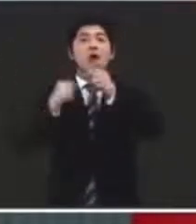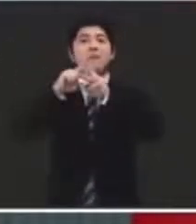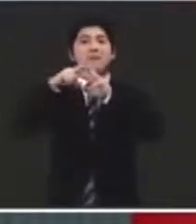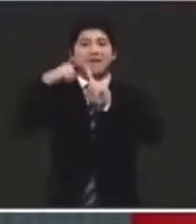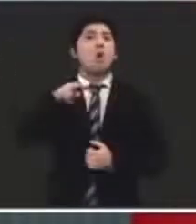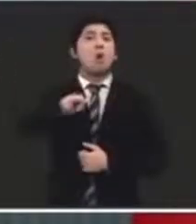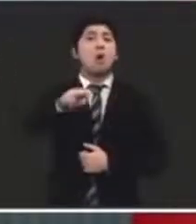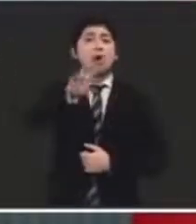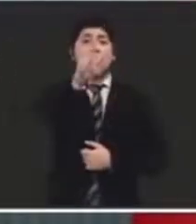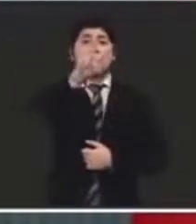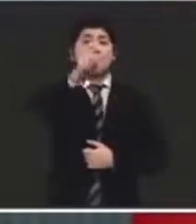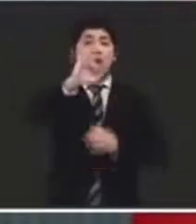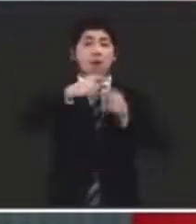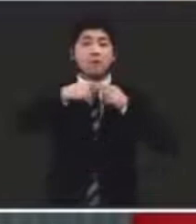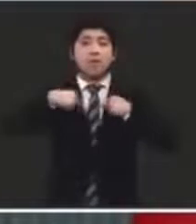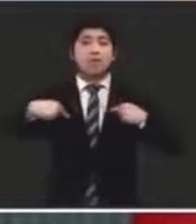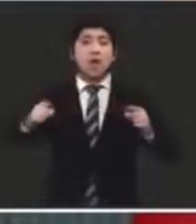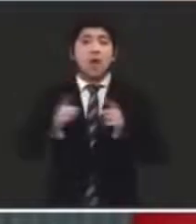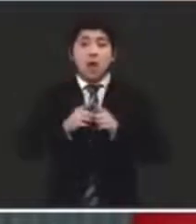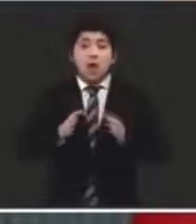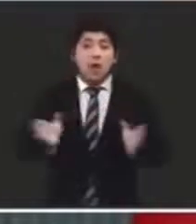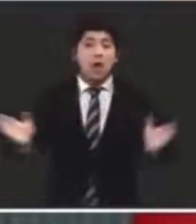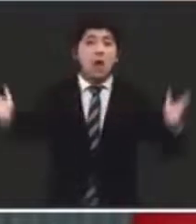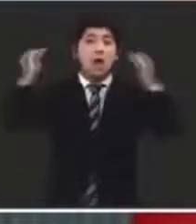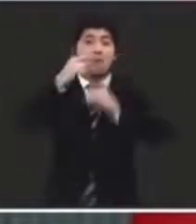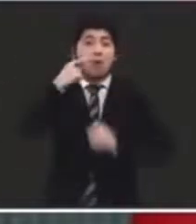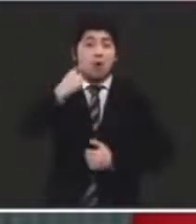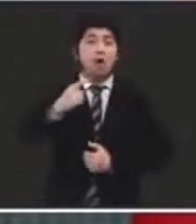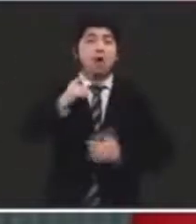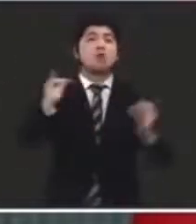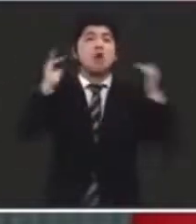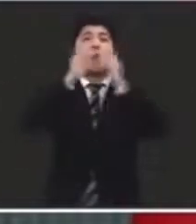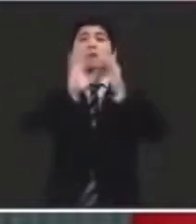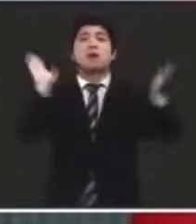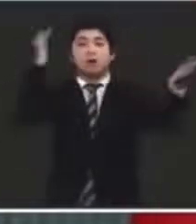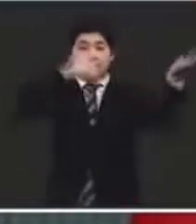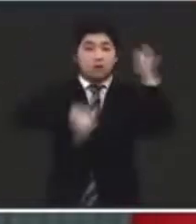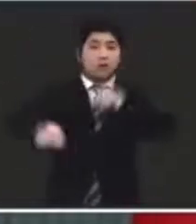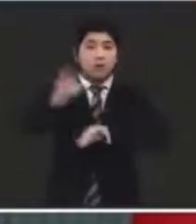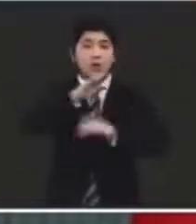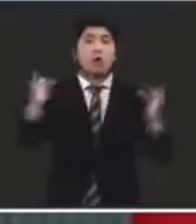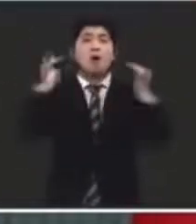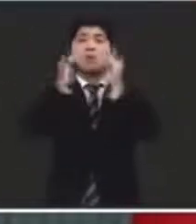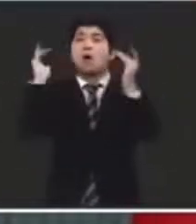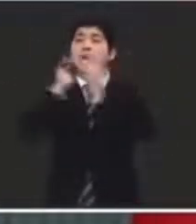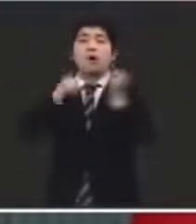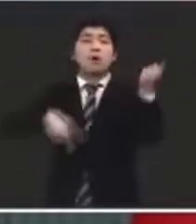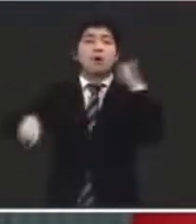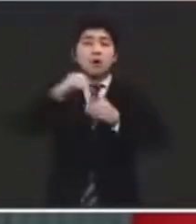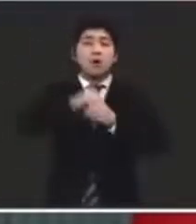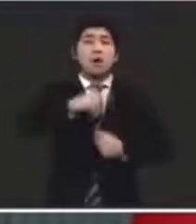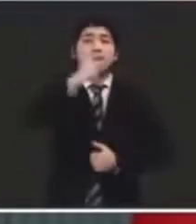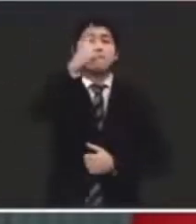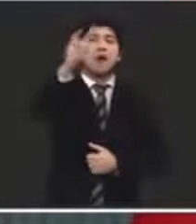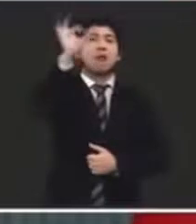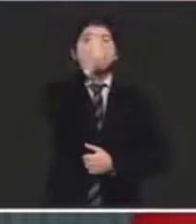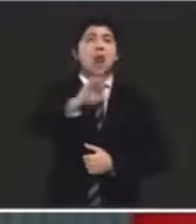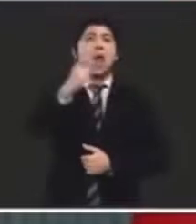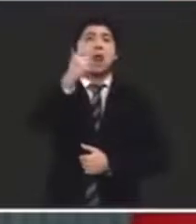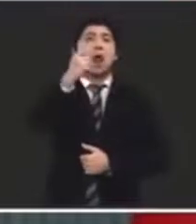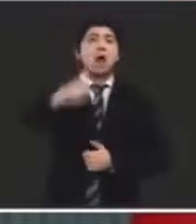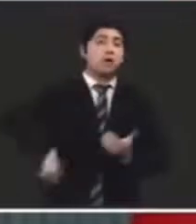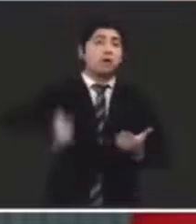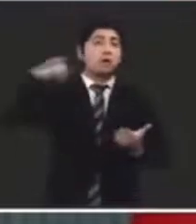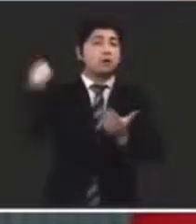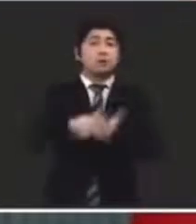yolunu Aşan uzunluğu köprüyü kavşakları ve köprüleri ile bir milyar liraya mal